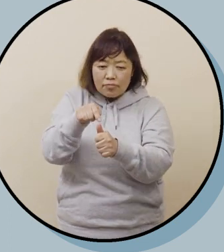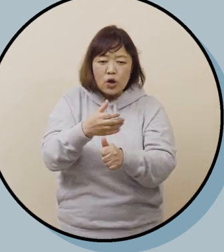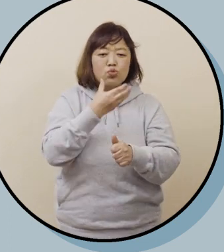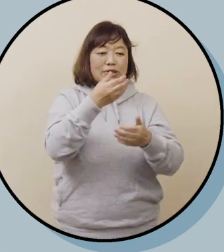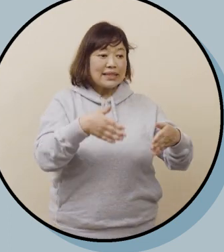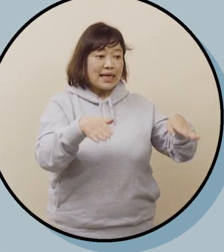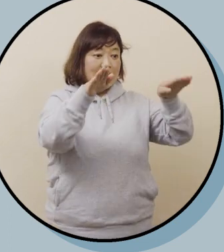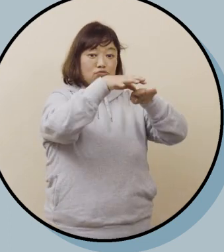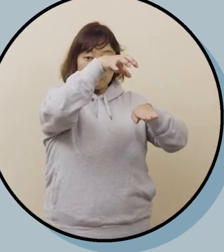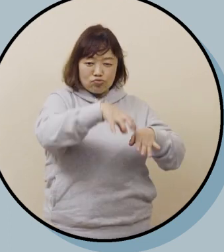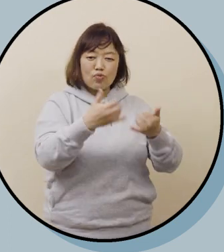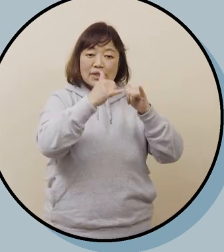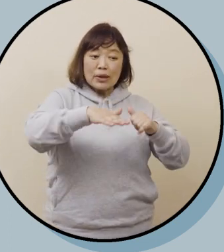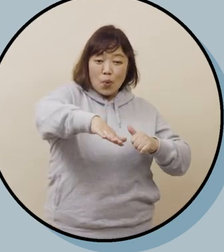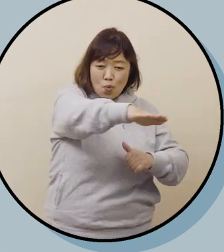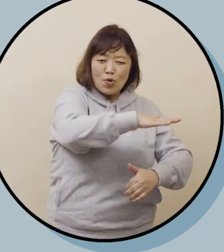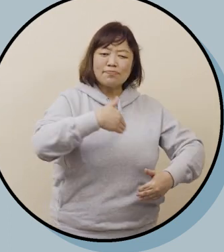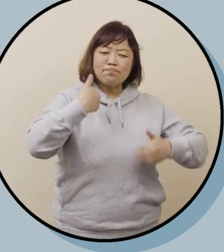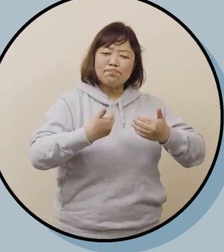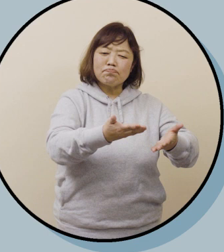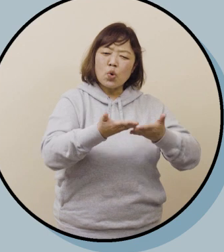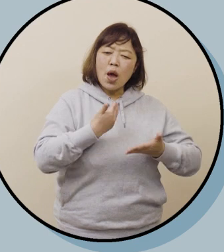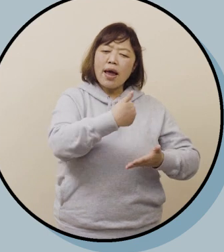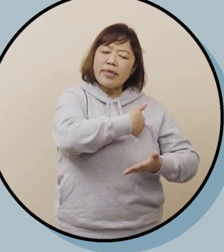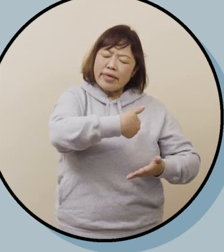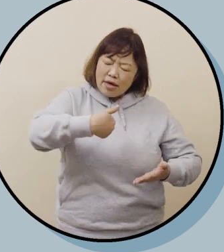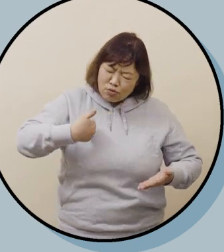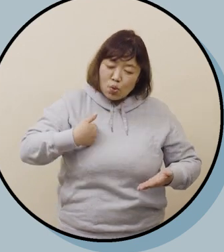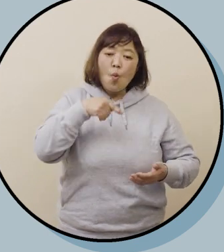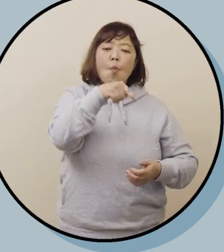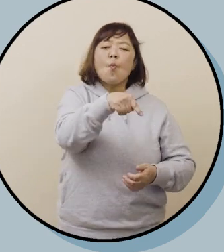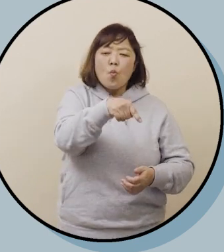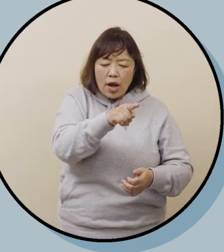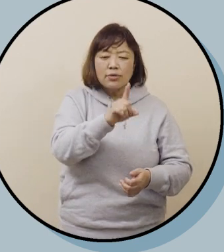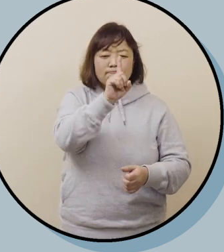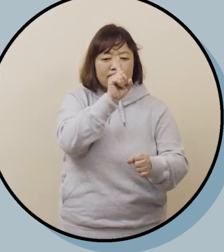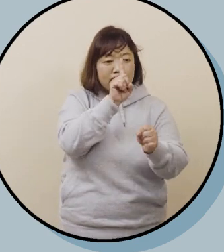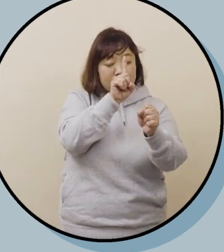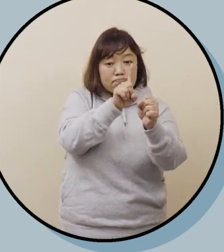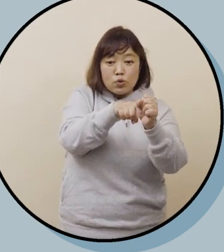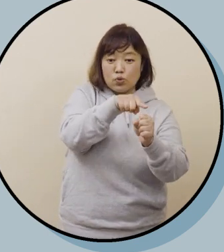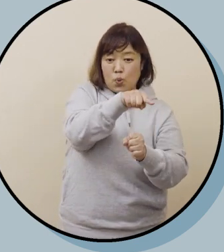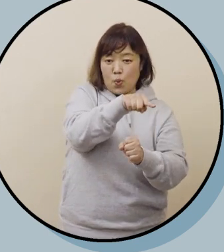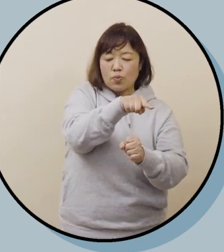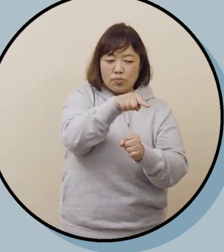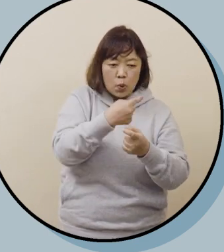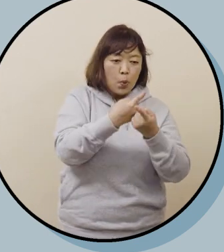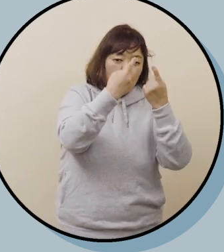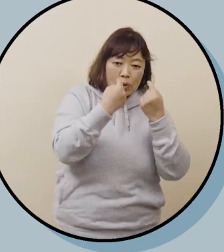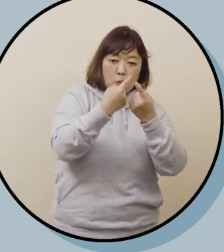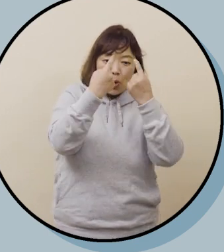の施設の方々も楽しんでもらえるようにするっていうことが一つの目標なの